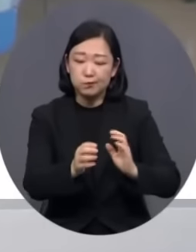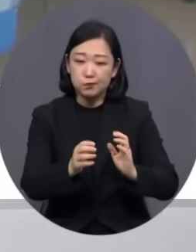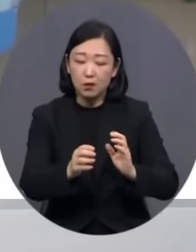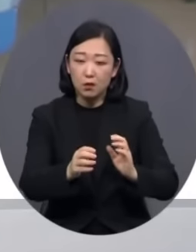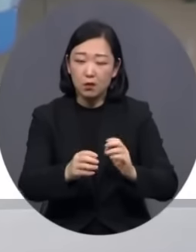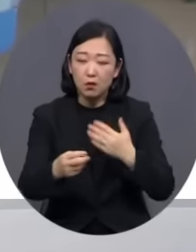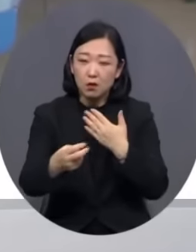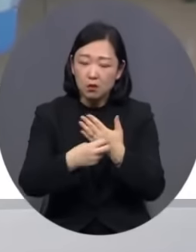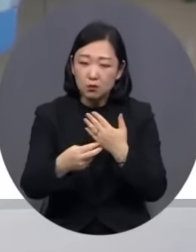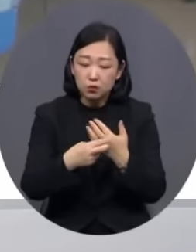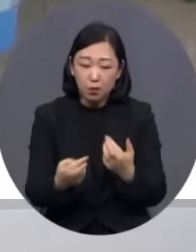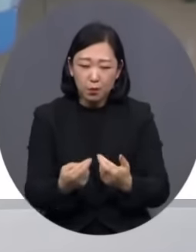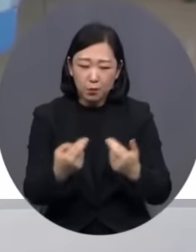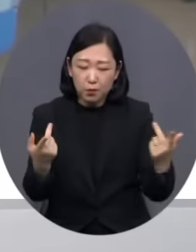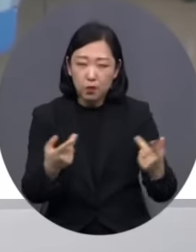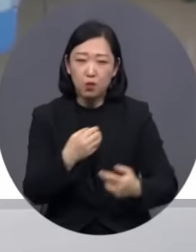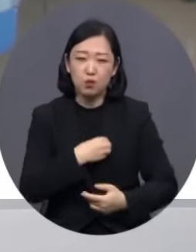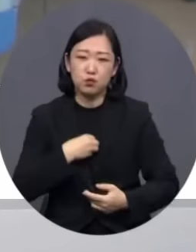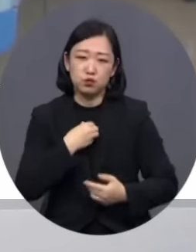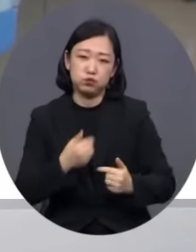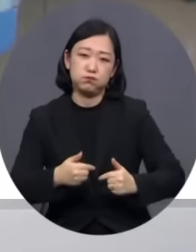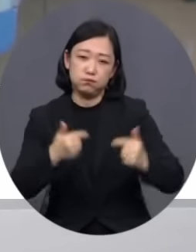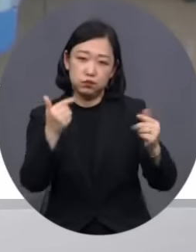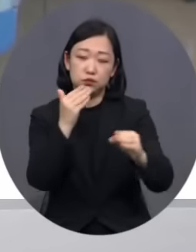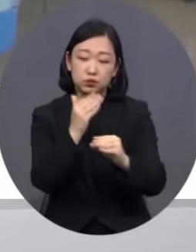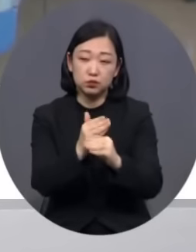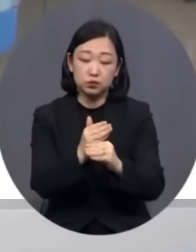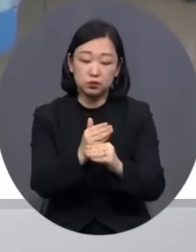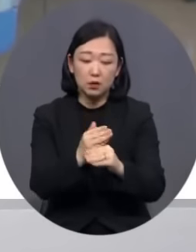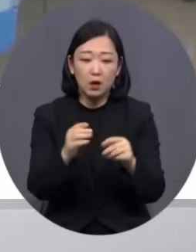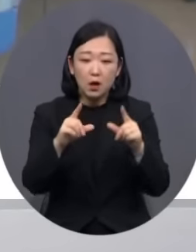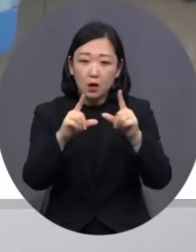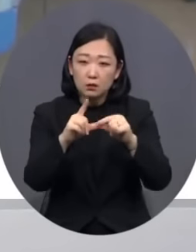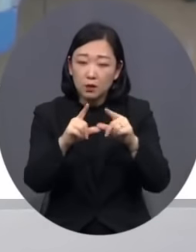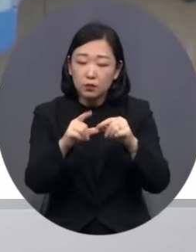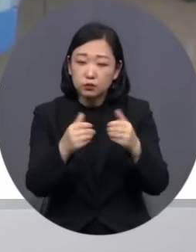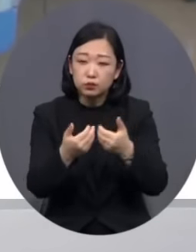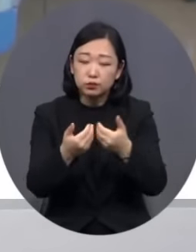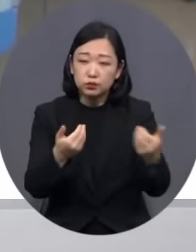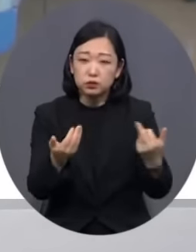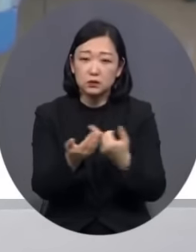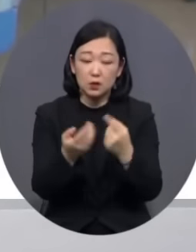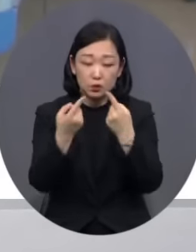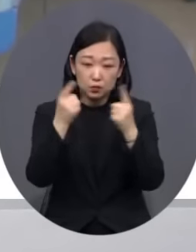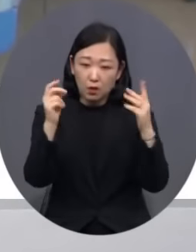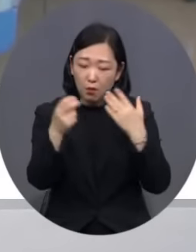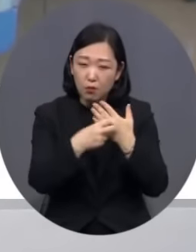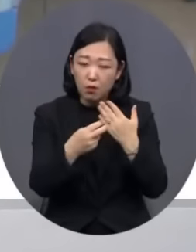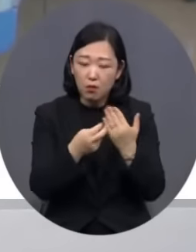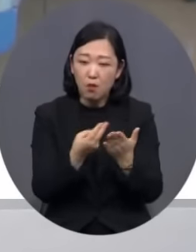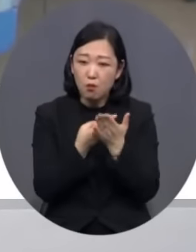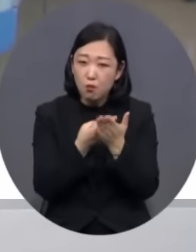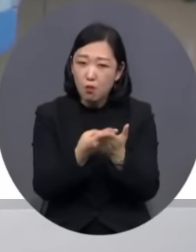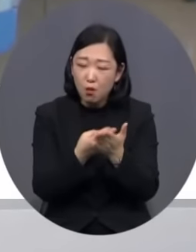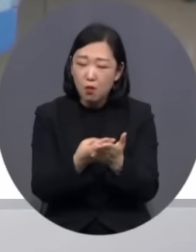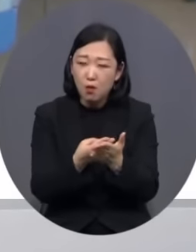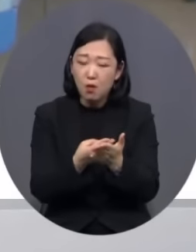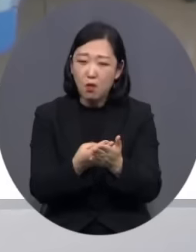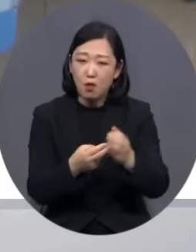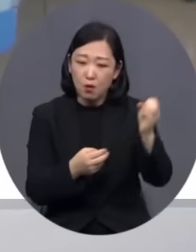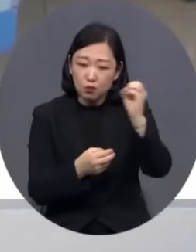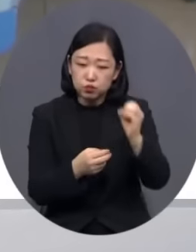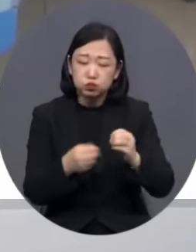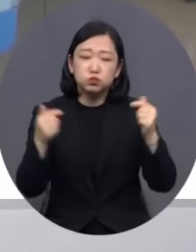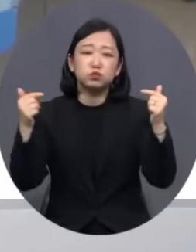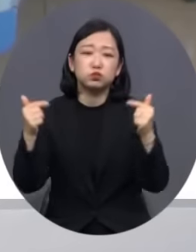대한 우려가 더 커지고 있는데요. 전공의 대부분이 떠난 제주대 병원은 병상 가동률이 급격히